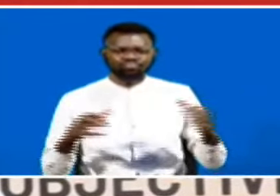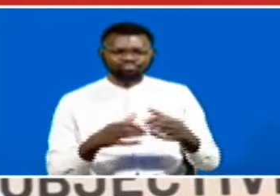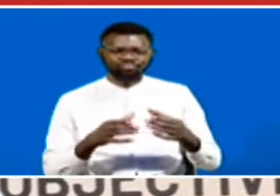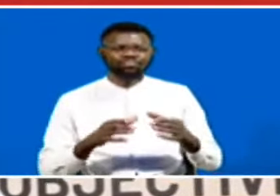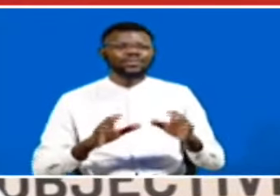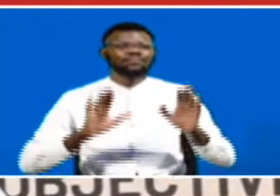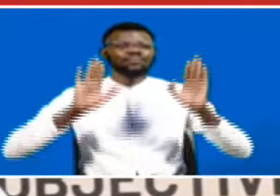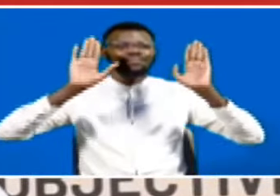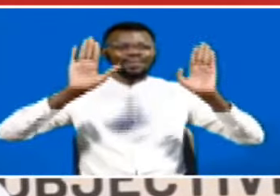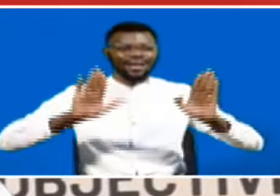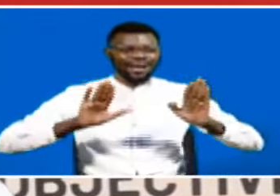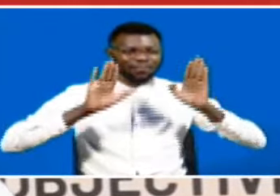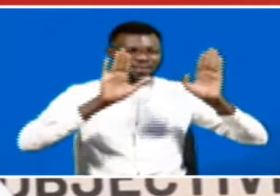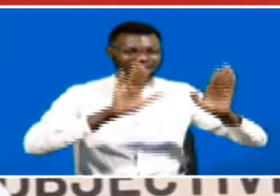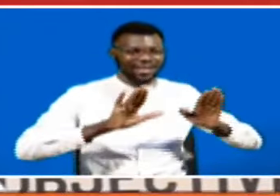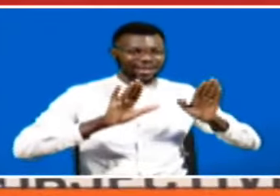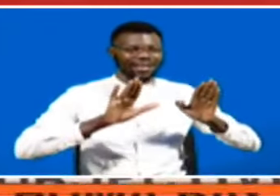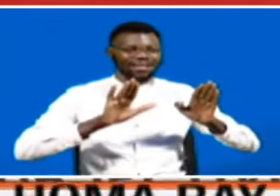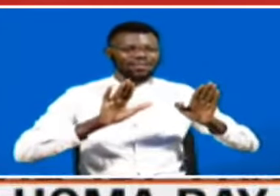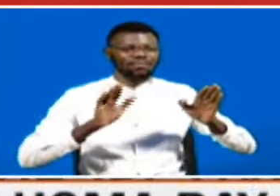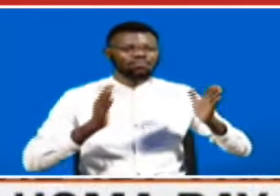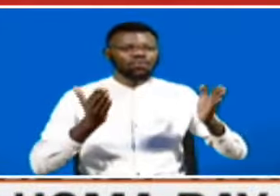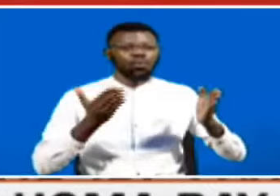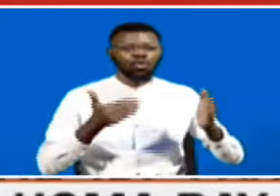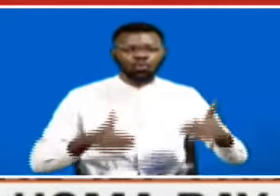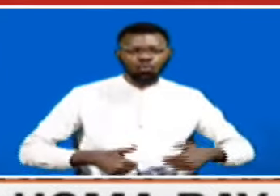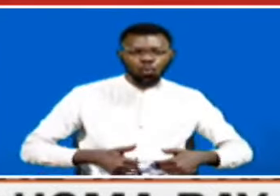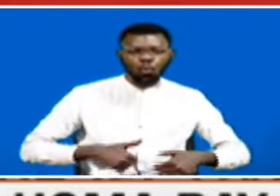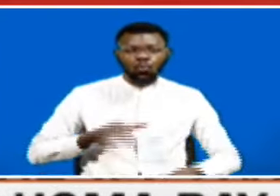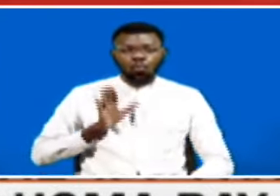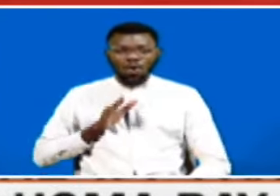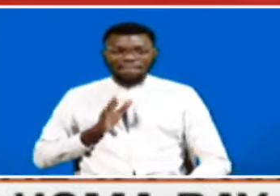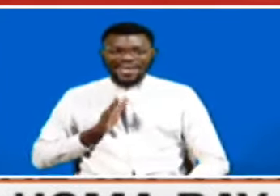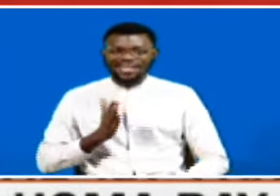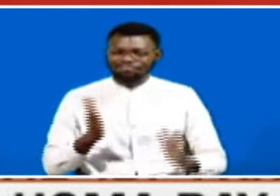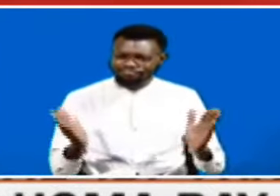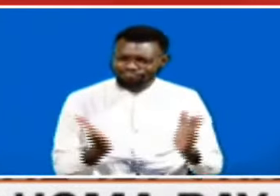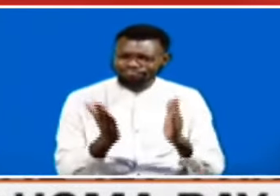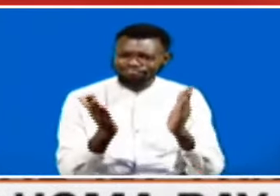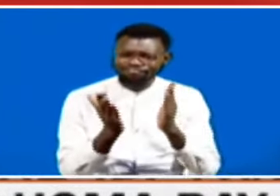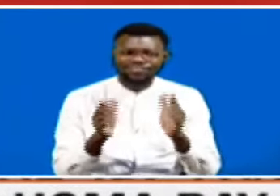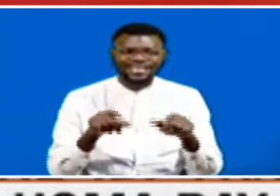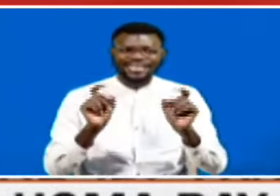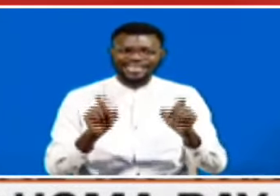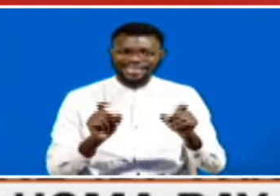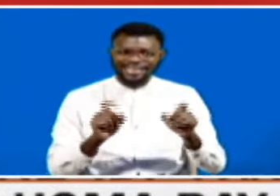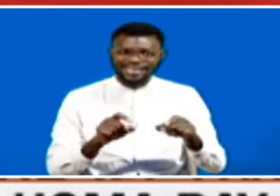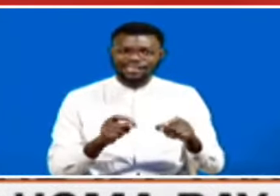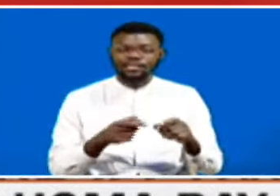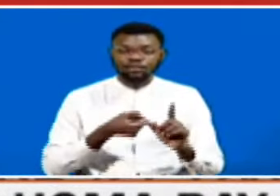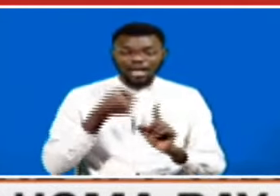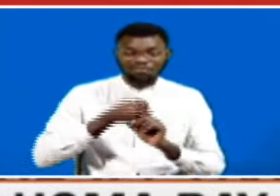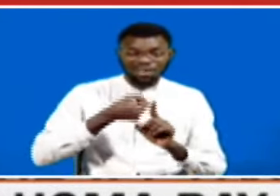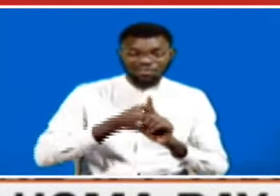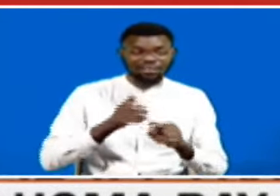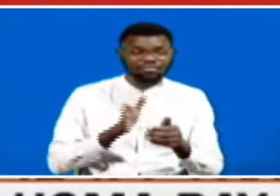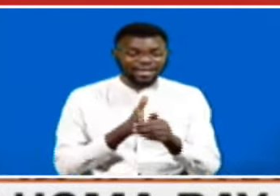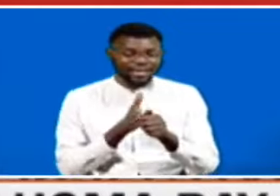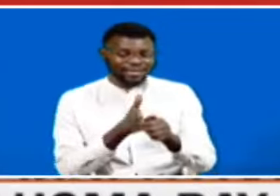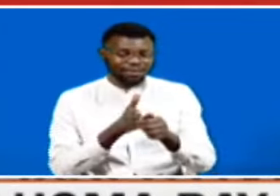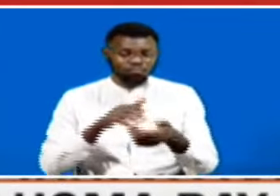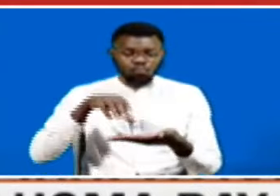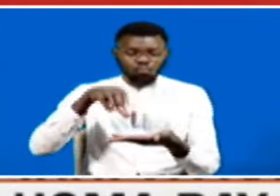kuwajua viongozi, hata vijana wa kike wamehimizwa kujitosa kwenye uongozi huku wakiweka mikakati ya uongozi wa